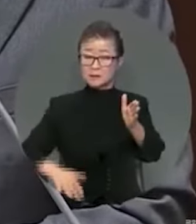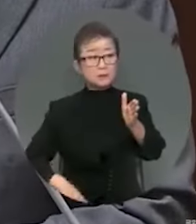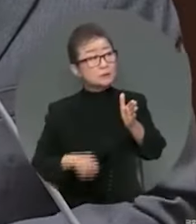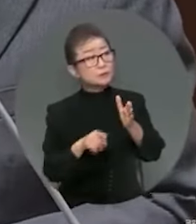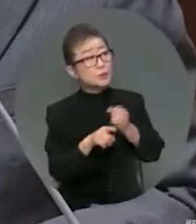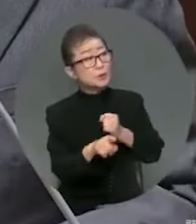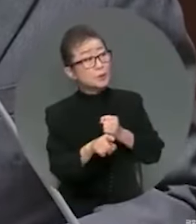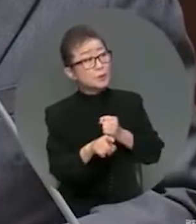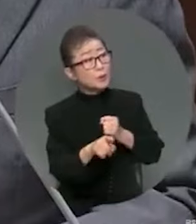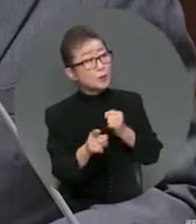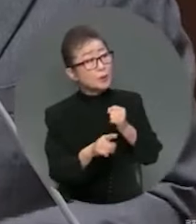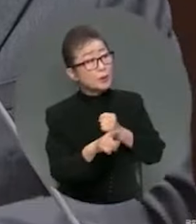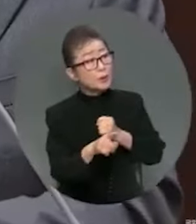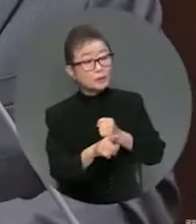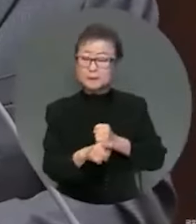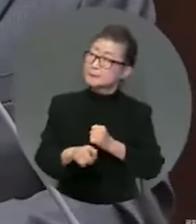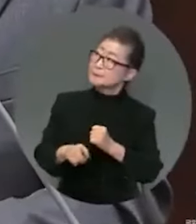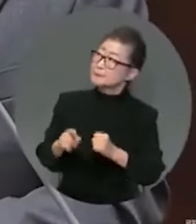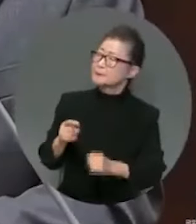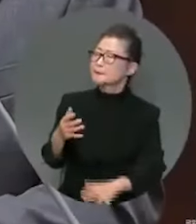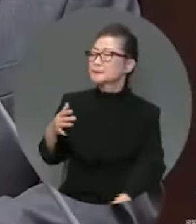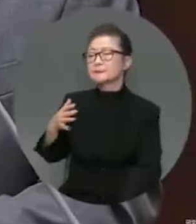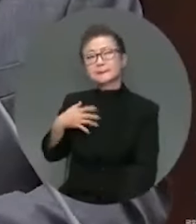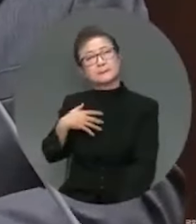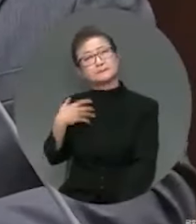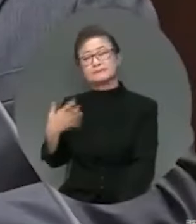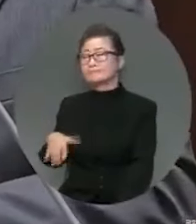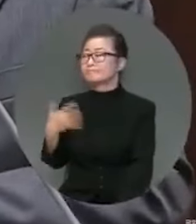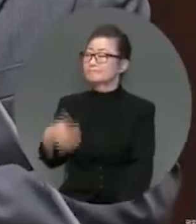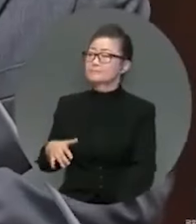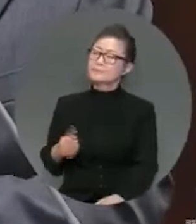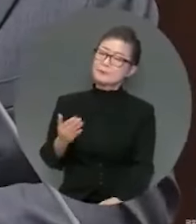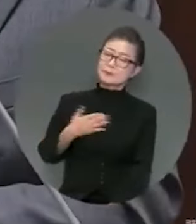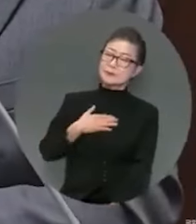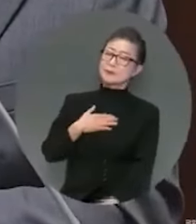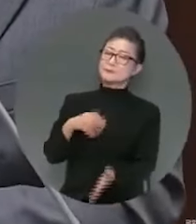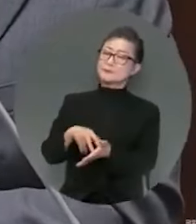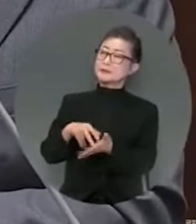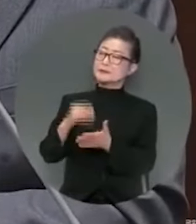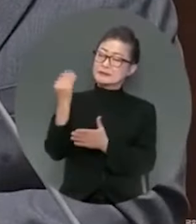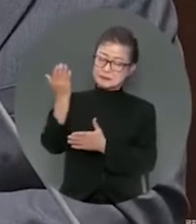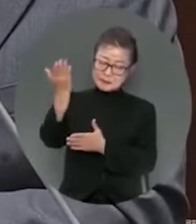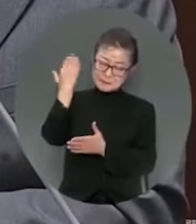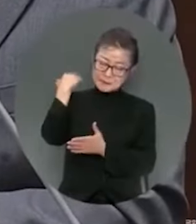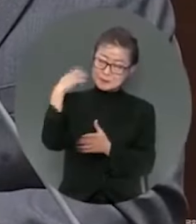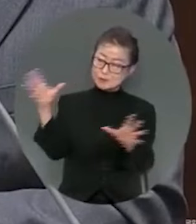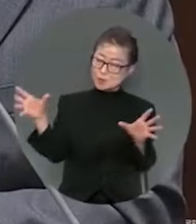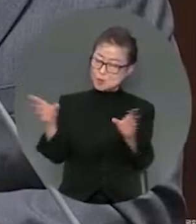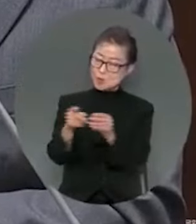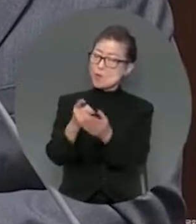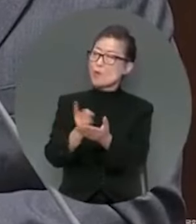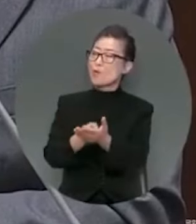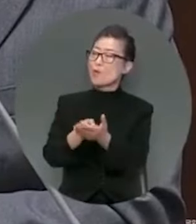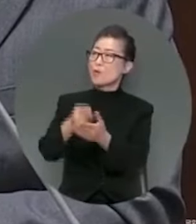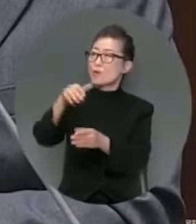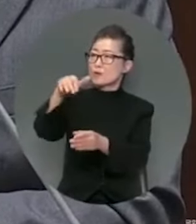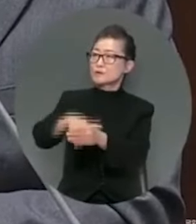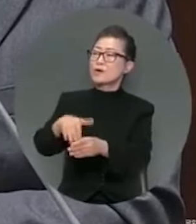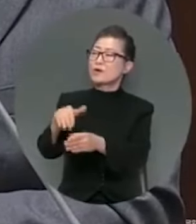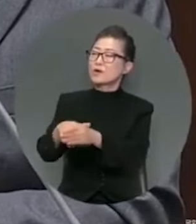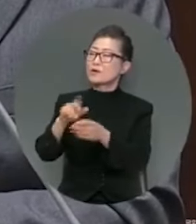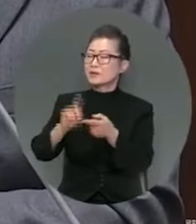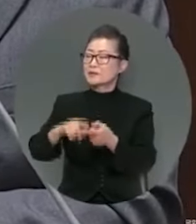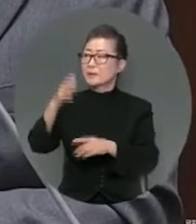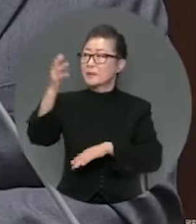글쎄요. 저는 지난번 총선의 결과에 대해서 많은